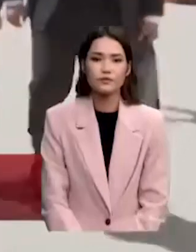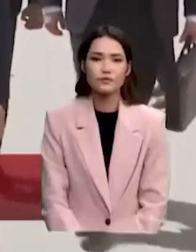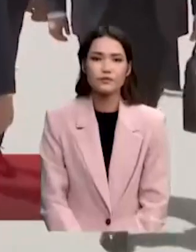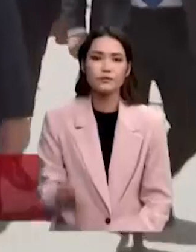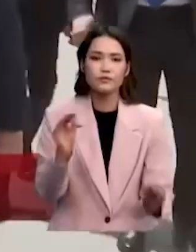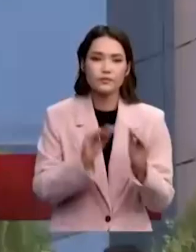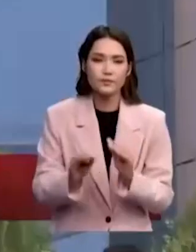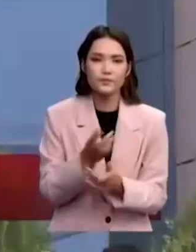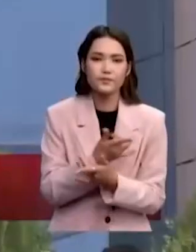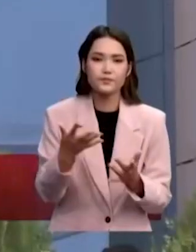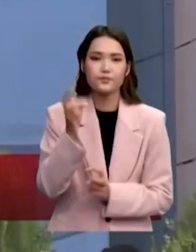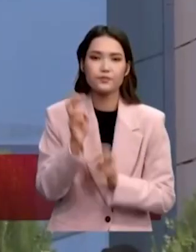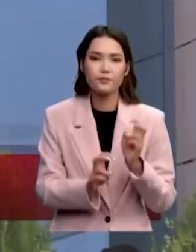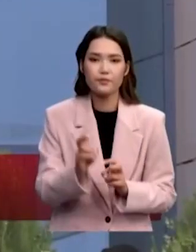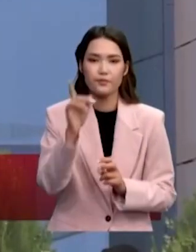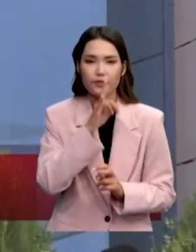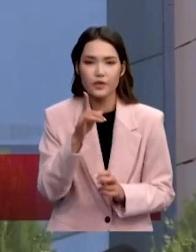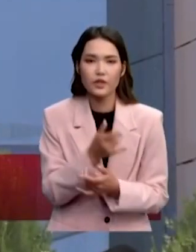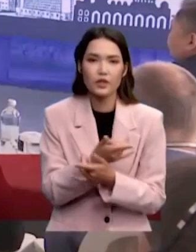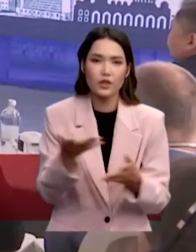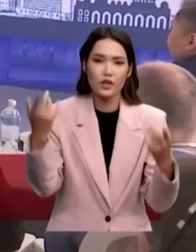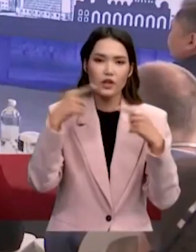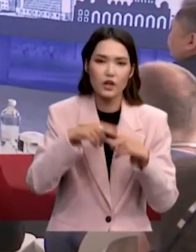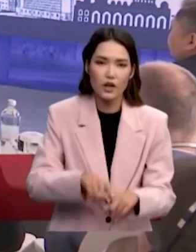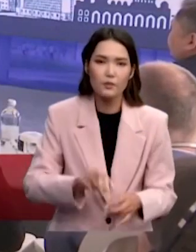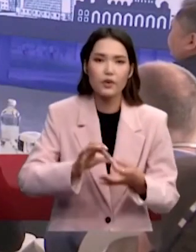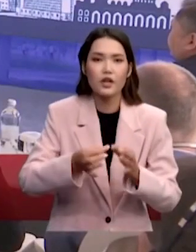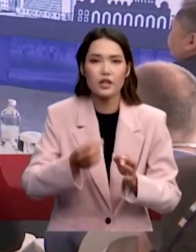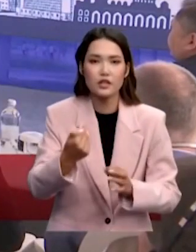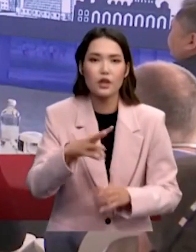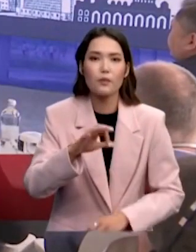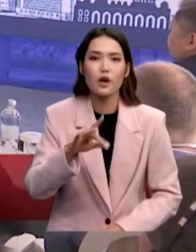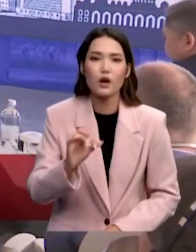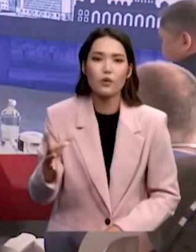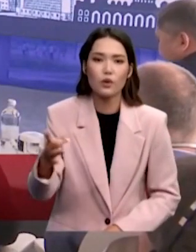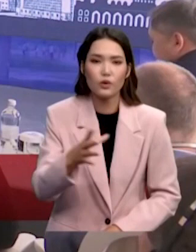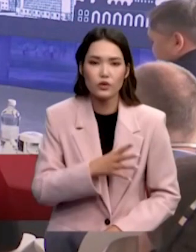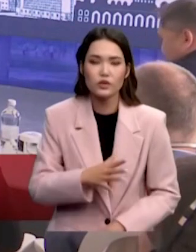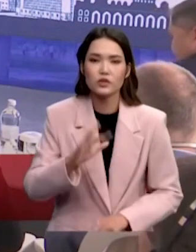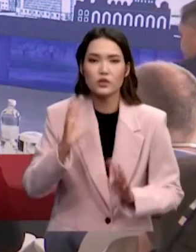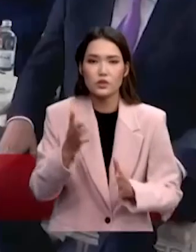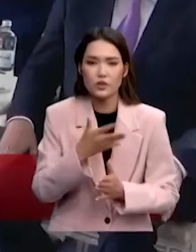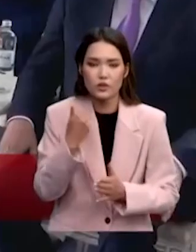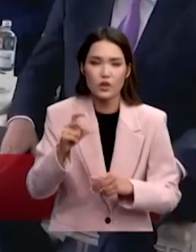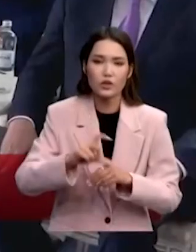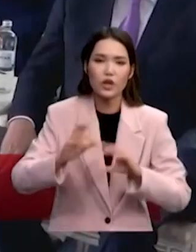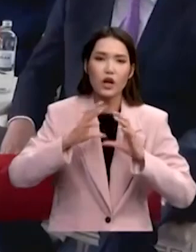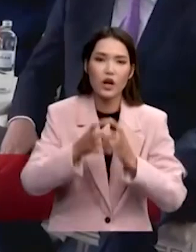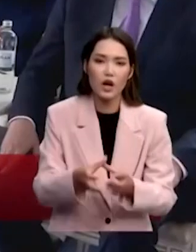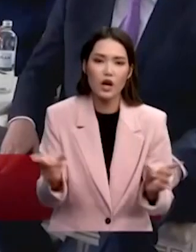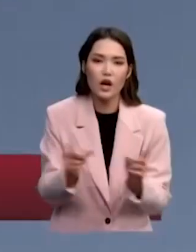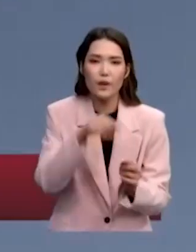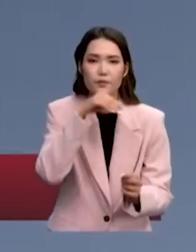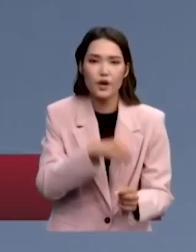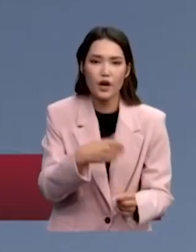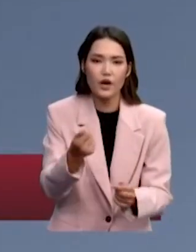Создание кластера по производству низкоуглеродного водорода именно в Мангистауской области решение не случайное. По словам международных экспертов,